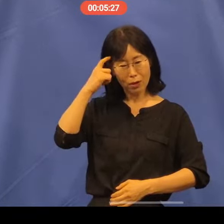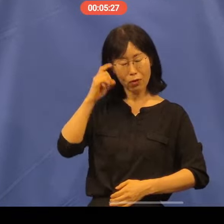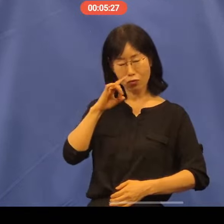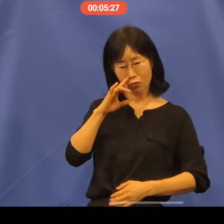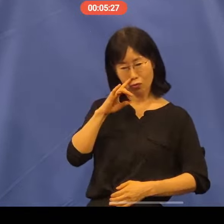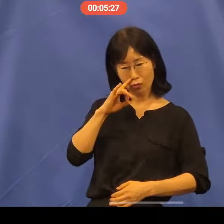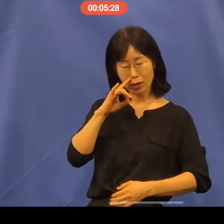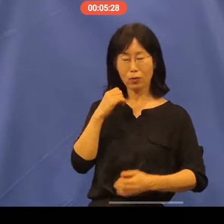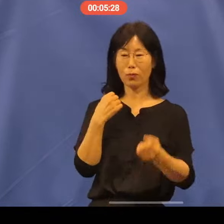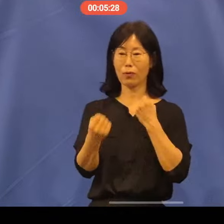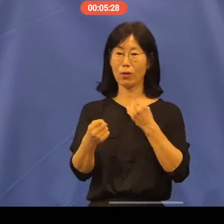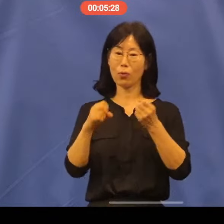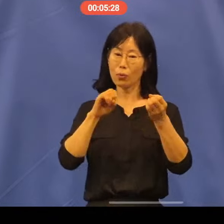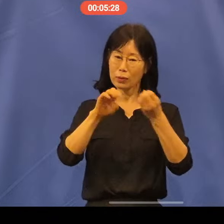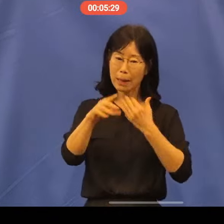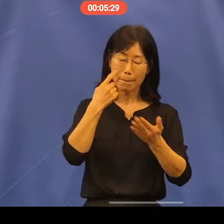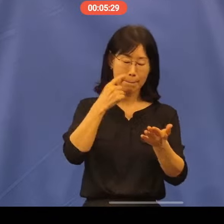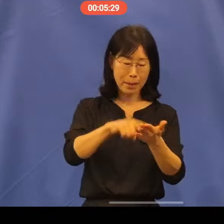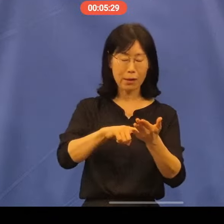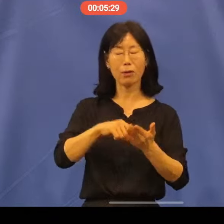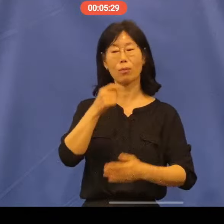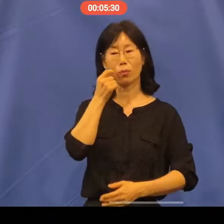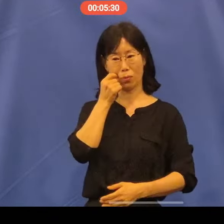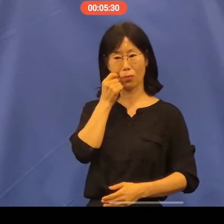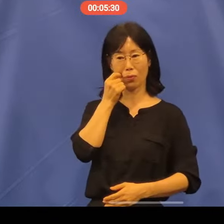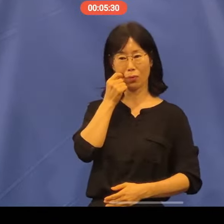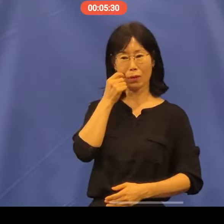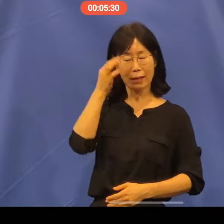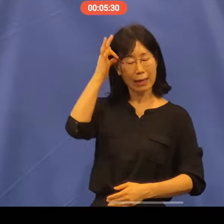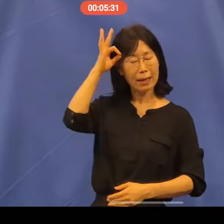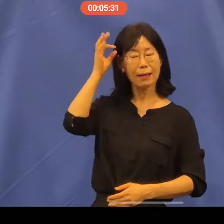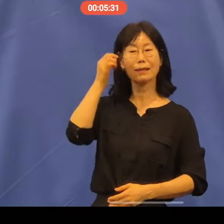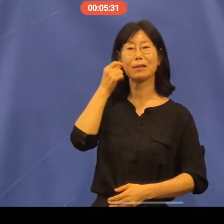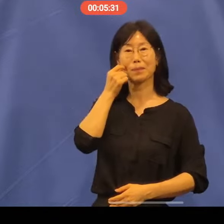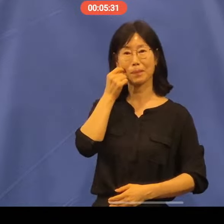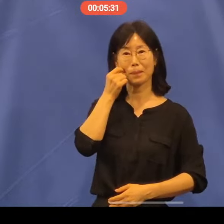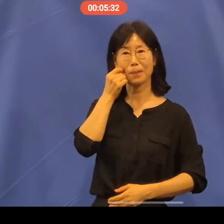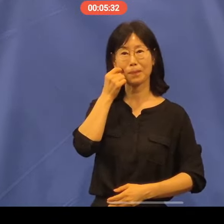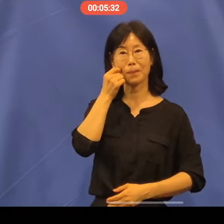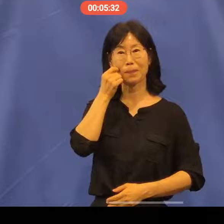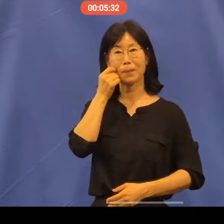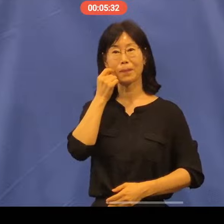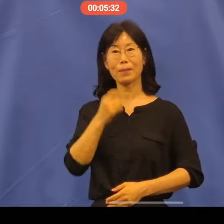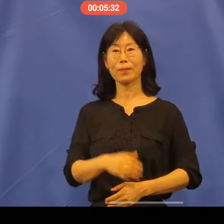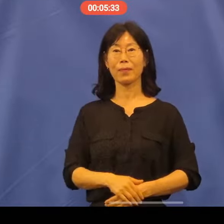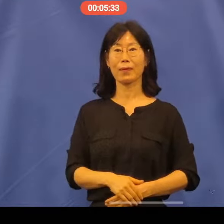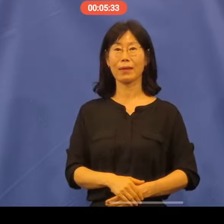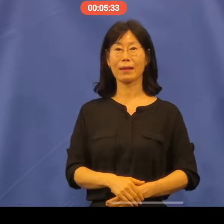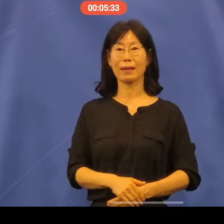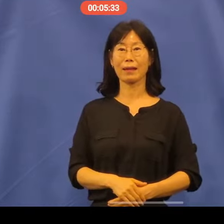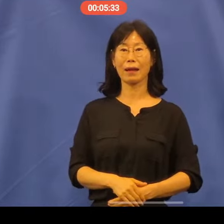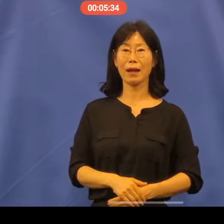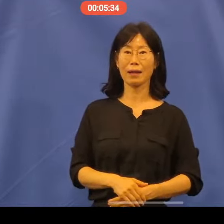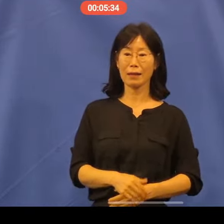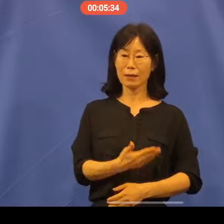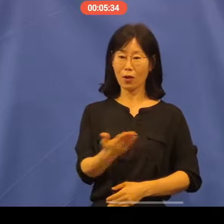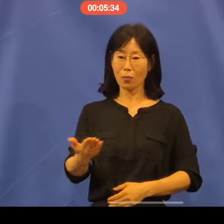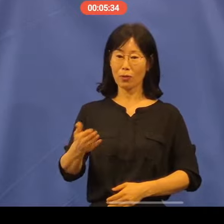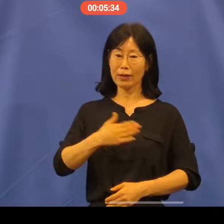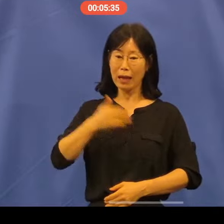있어요? 여러분, 내가 누구인가를 묻는 질문보다 더 중요한 질문이 있는데 그게 뭐냐면 하나님이 누구이신가